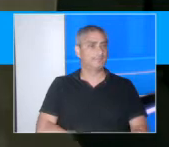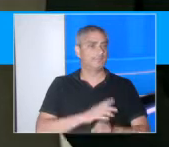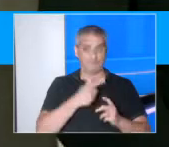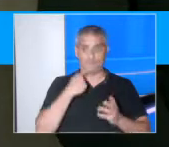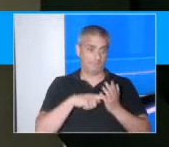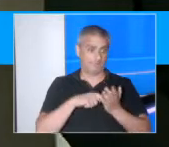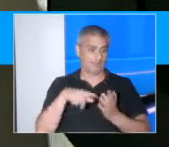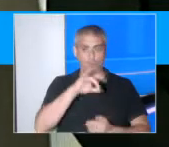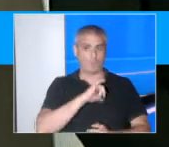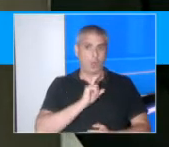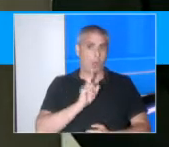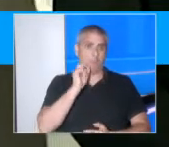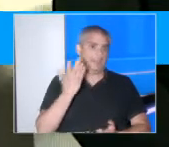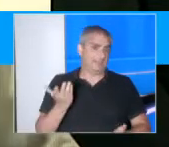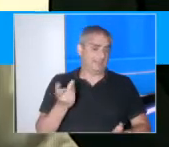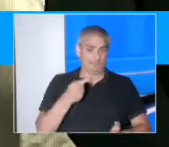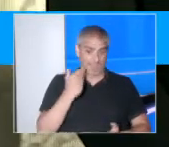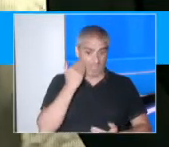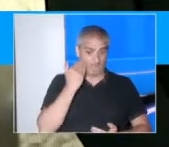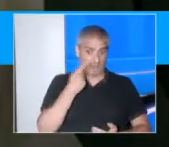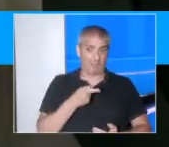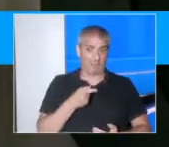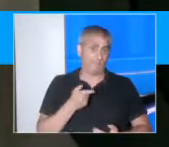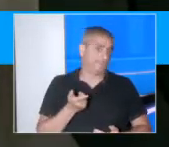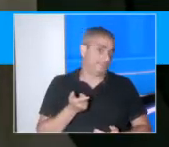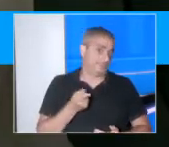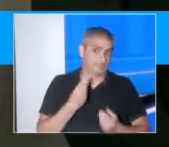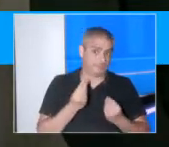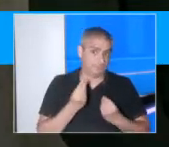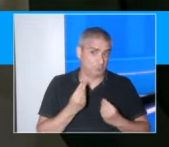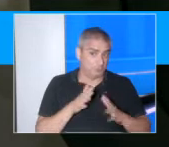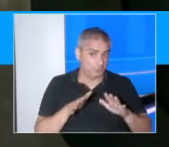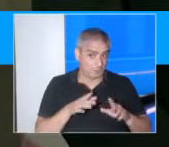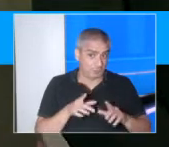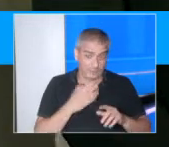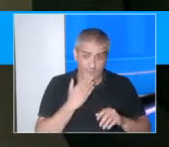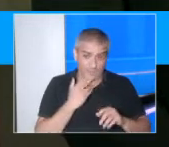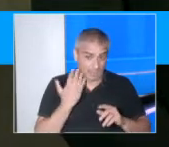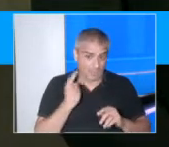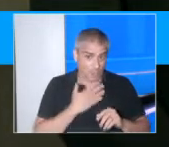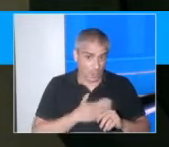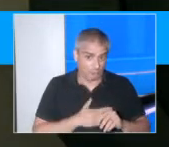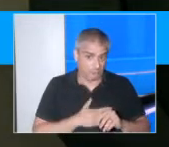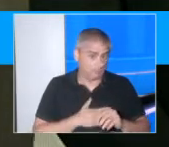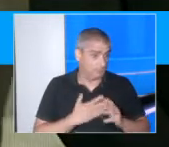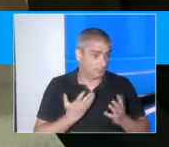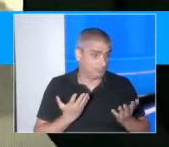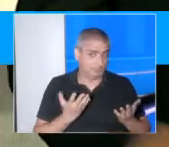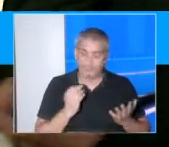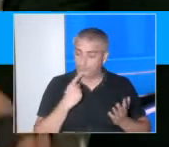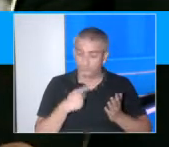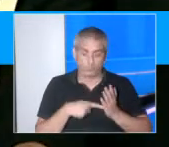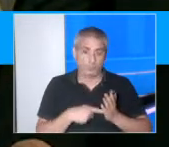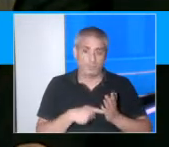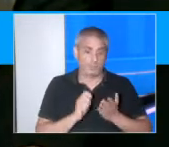העניין בצורה כזו או אחרת האמריקני היא משהו שהממשלה בישראל הייתה רוצה? כלומר, האם